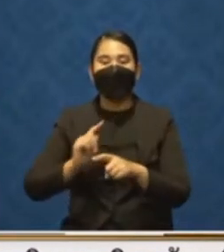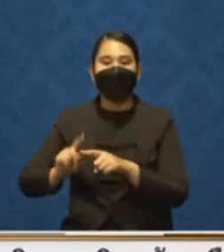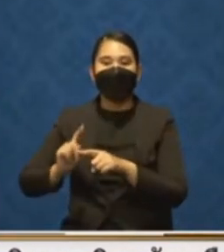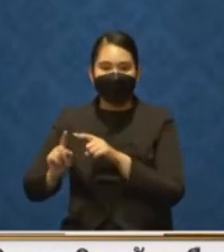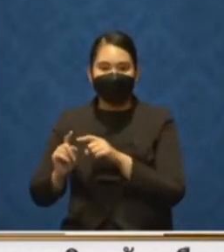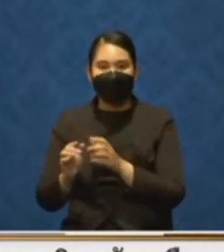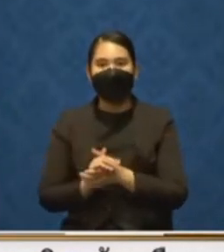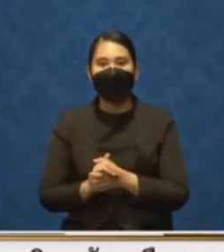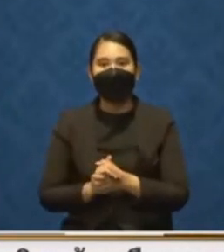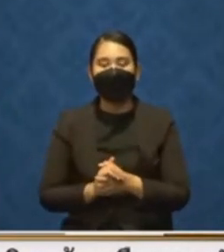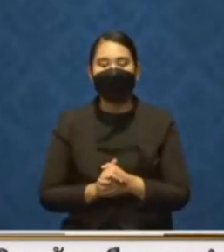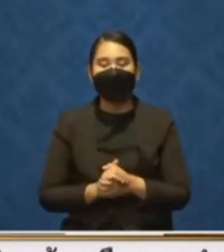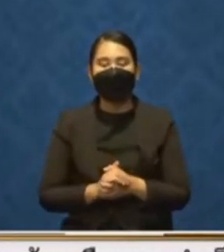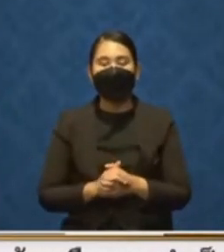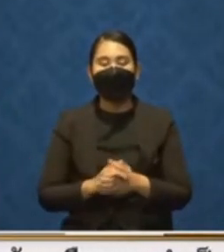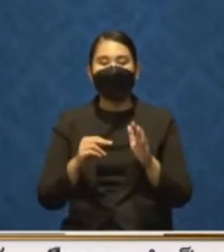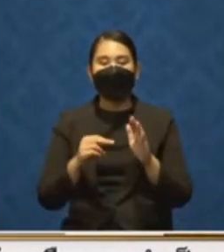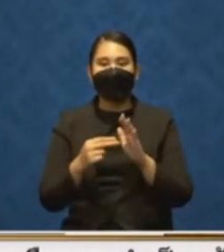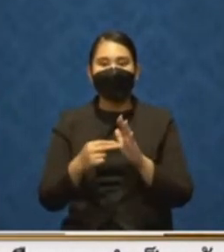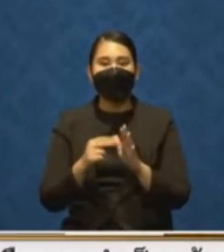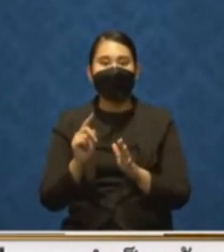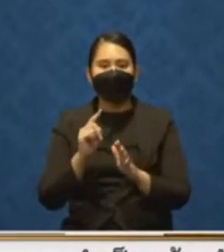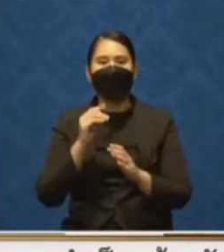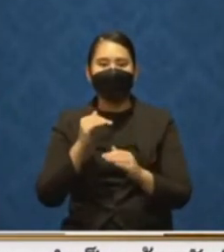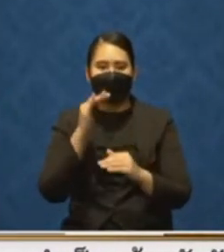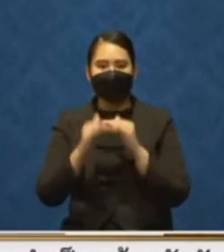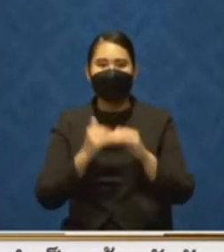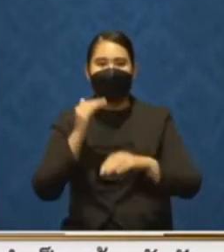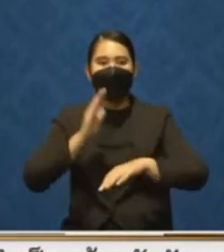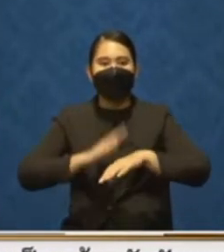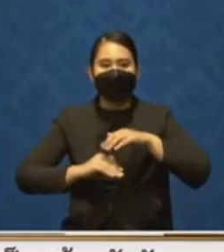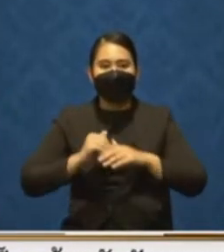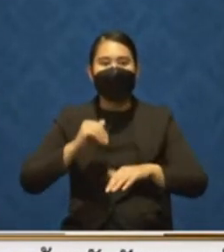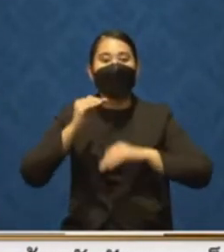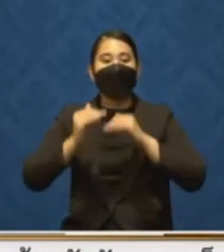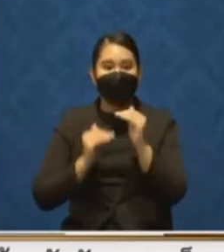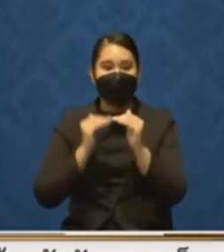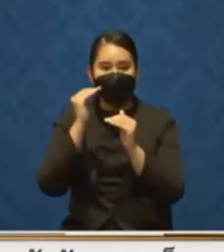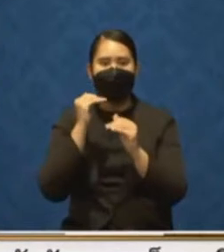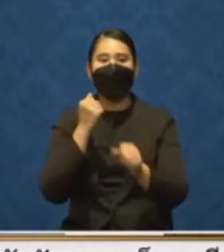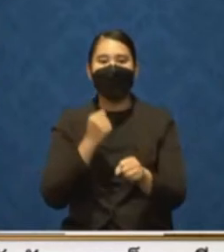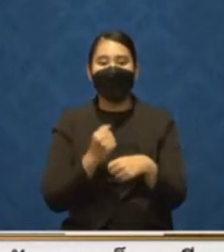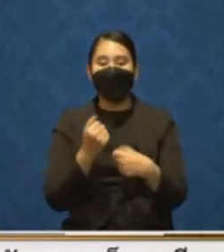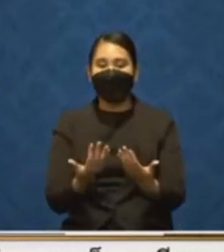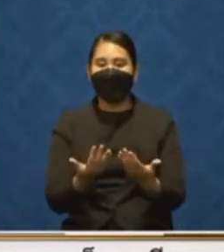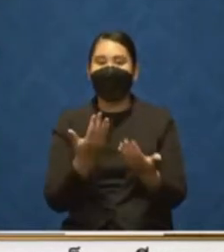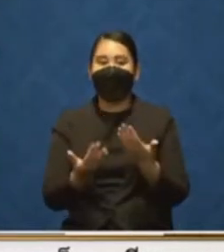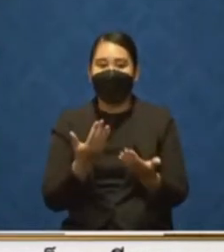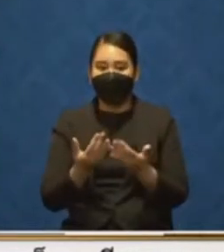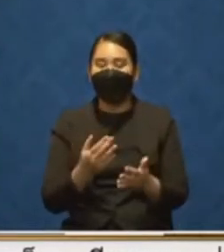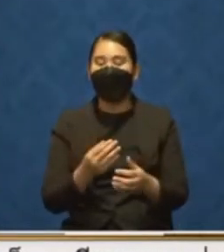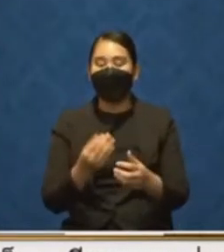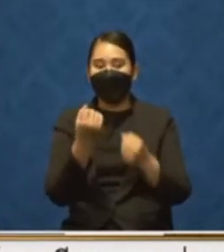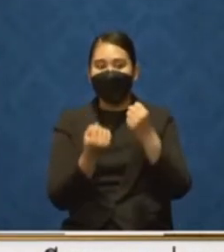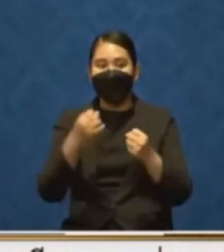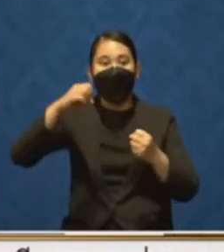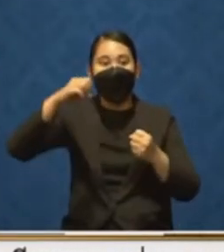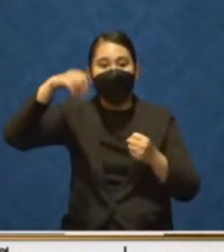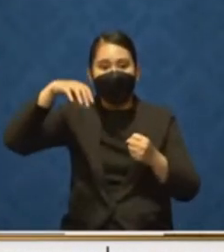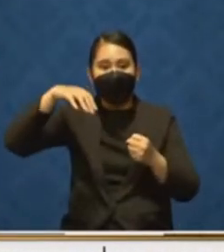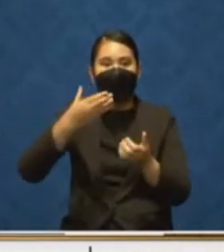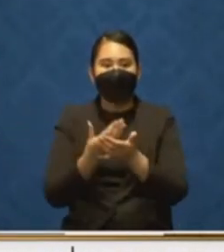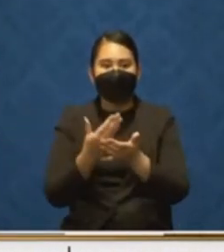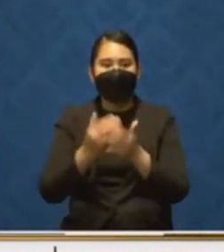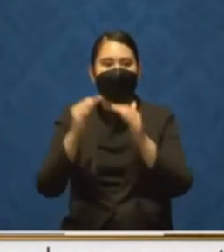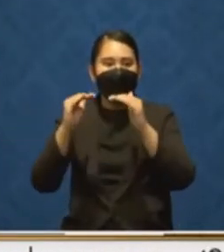ยกระดับทีมงานด้วยนะครับให้ผิวมือนะเราต้องทำไมให้ประจำให้ราคาด้วยฟ้าไม่มีราคา